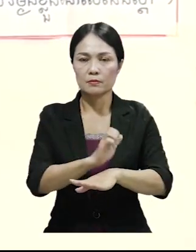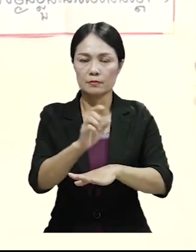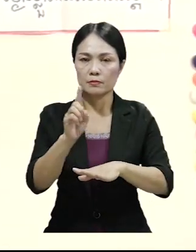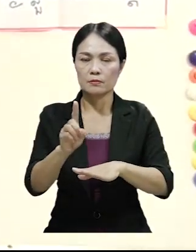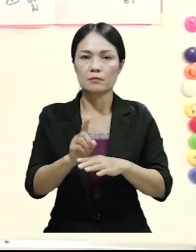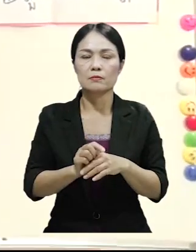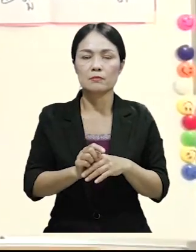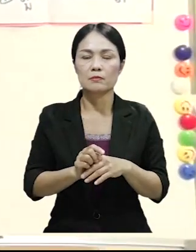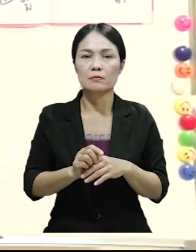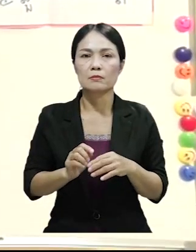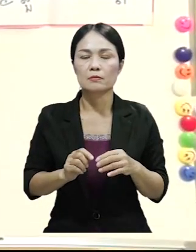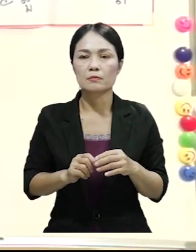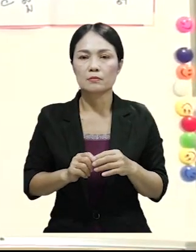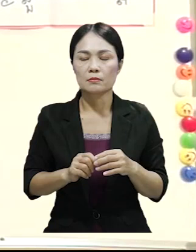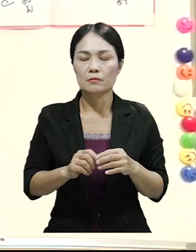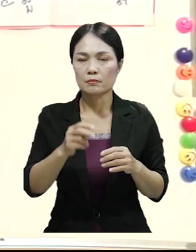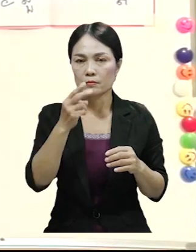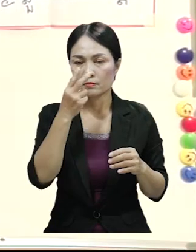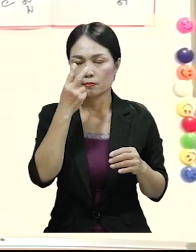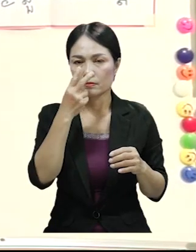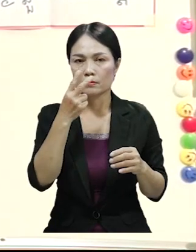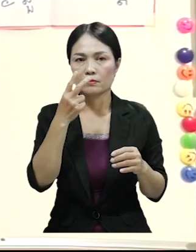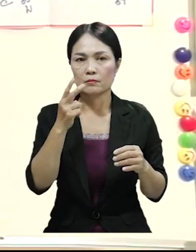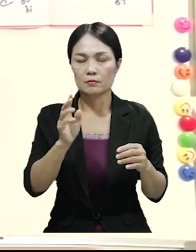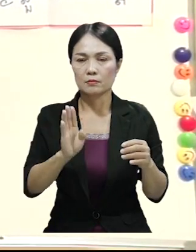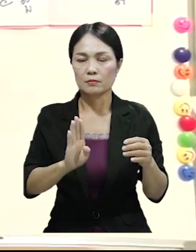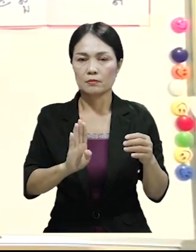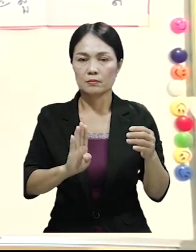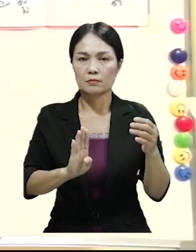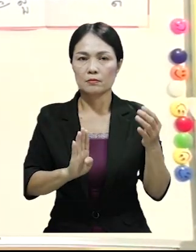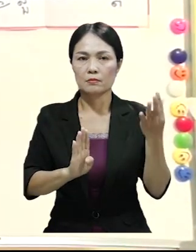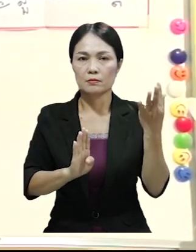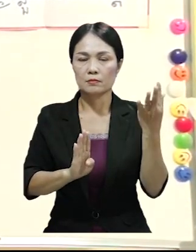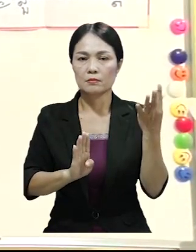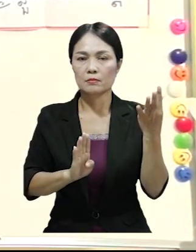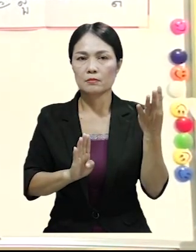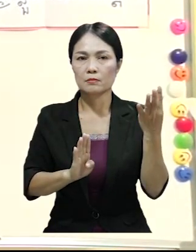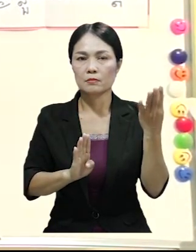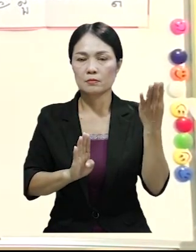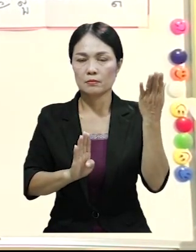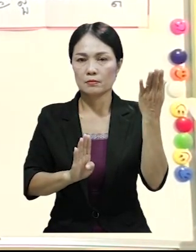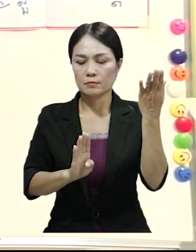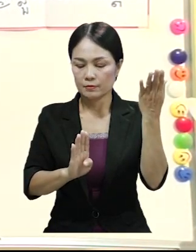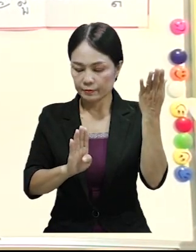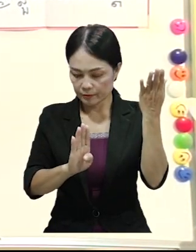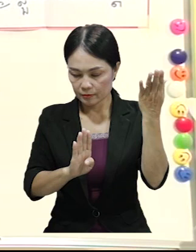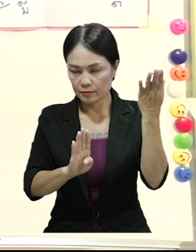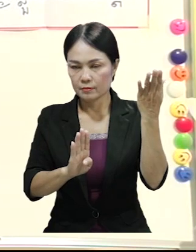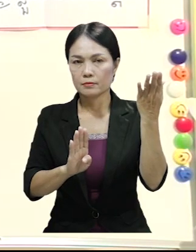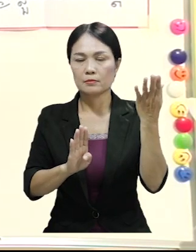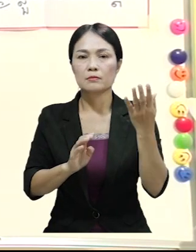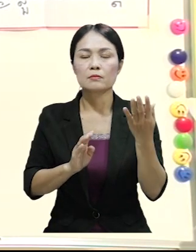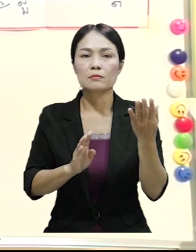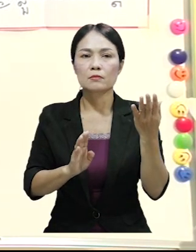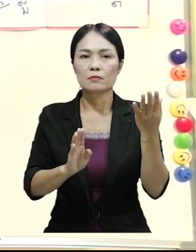ណាគេថាម៉េចកូនមើលភ្នែកសម្លឹងដៃស្ដាំវង់ក្រោមជីបចូលក្នុងអញ្ចឹងភ្នែកយើងសម្លឹងដៃស្ដាំដៃវង់ក្រោមនេះ